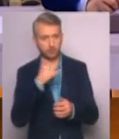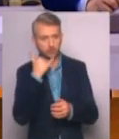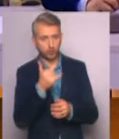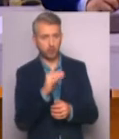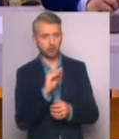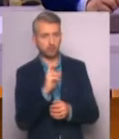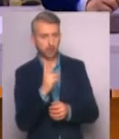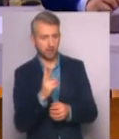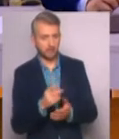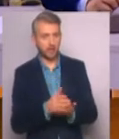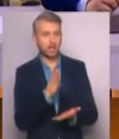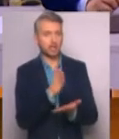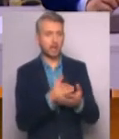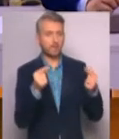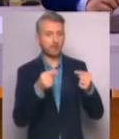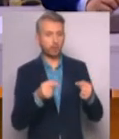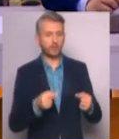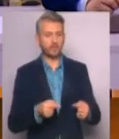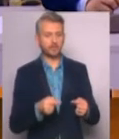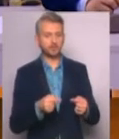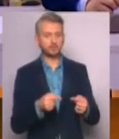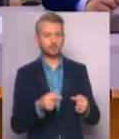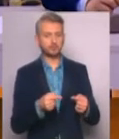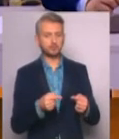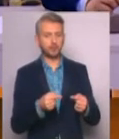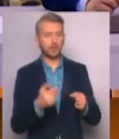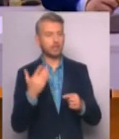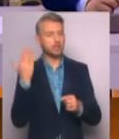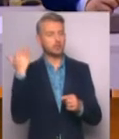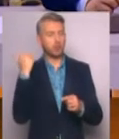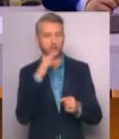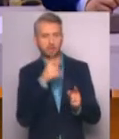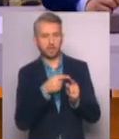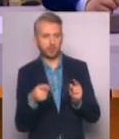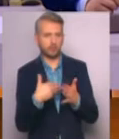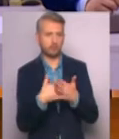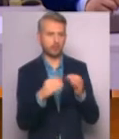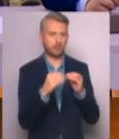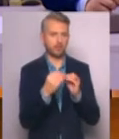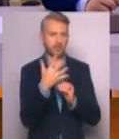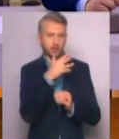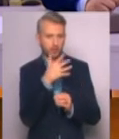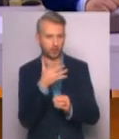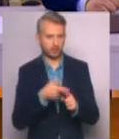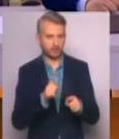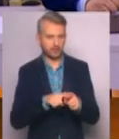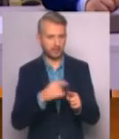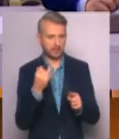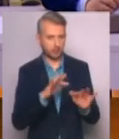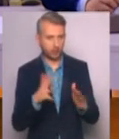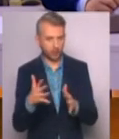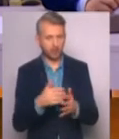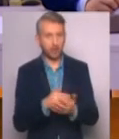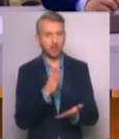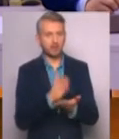ЖБК. Є відповідні, скажімо так, з минулих періодів, це десь порядка 10-15 років вже цієї історії,